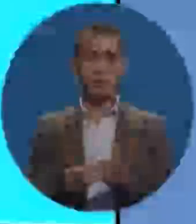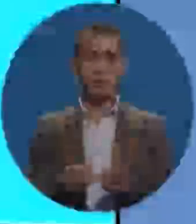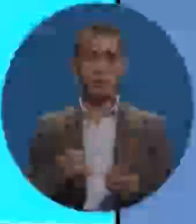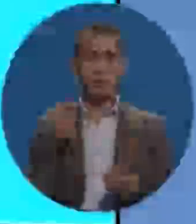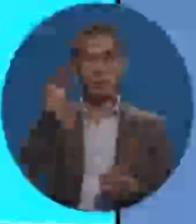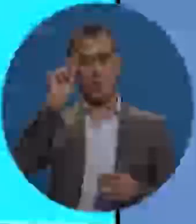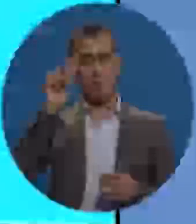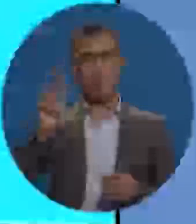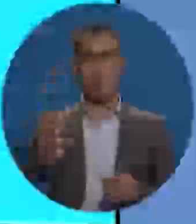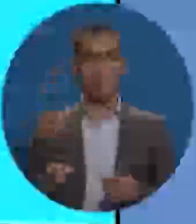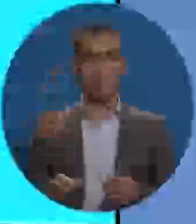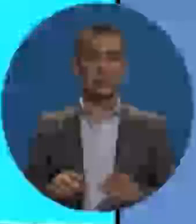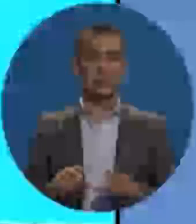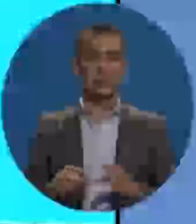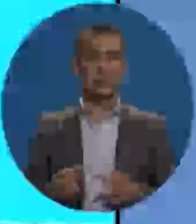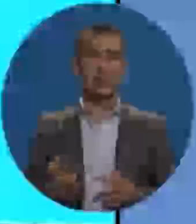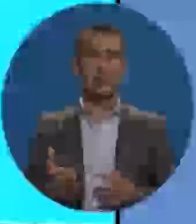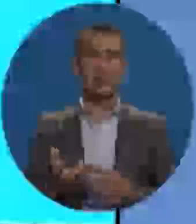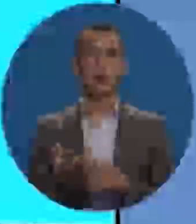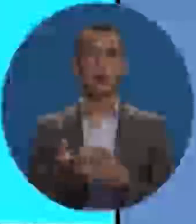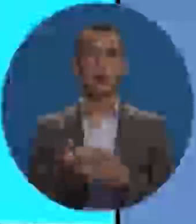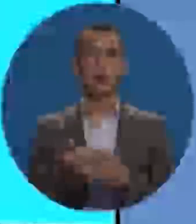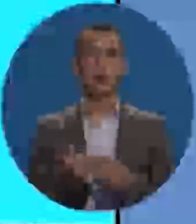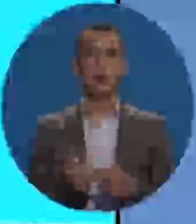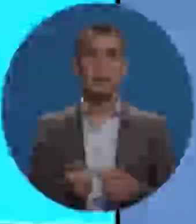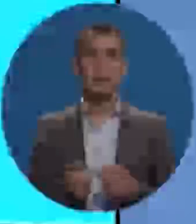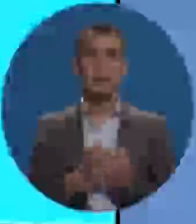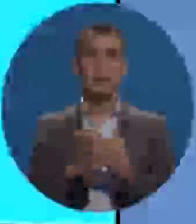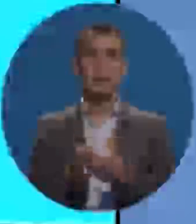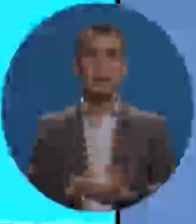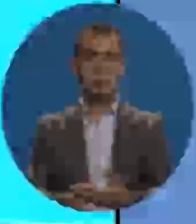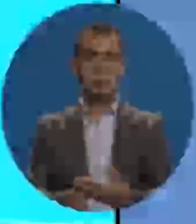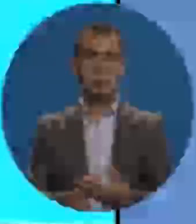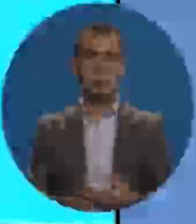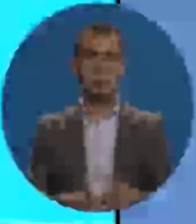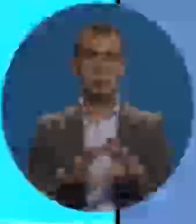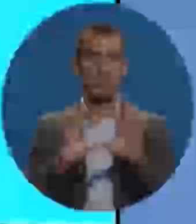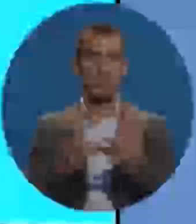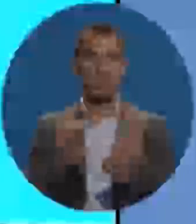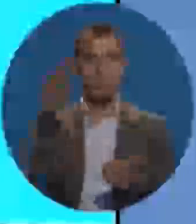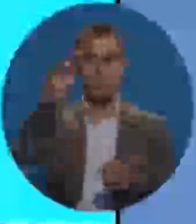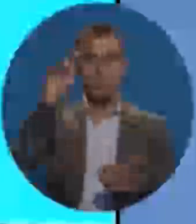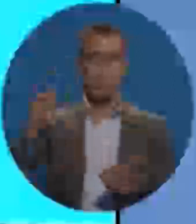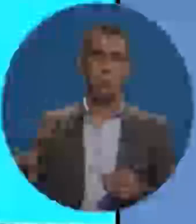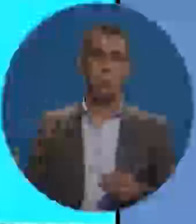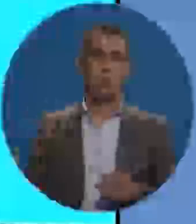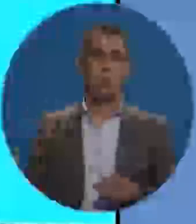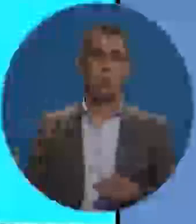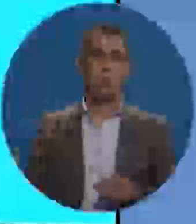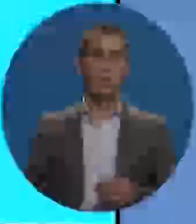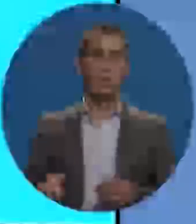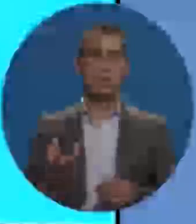Барлық оқушылар жиын терімге жәрдем беру үшін барлық оқушылар қанша